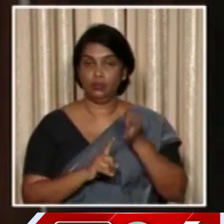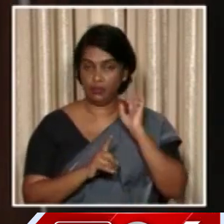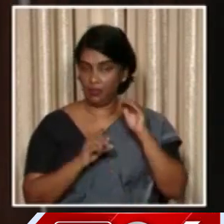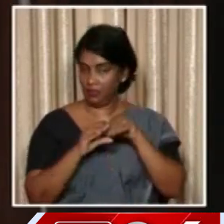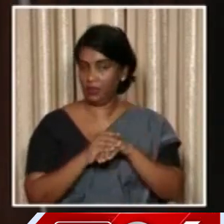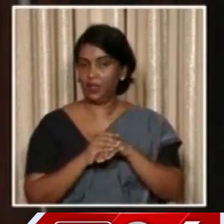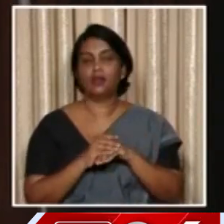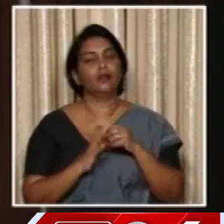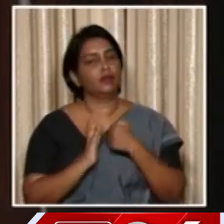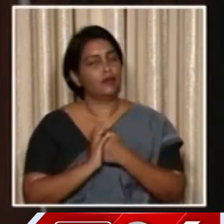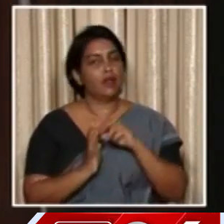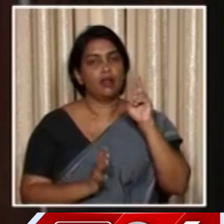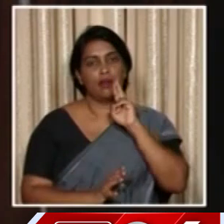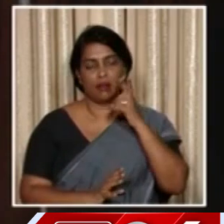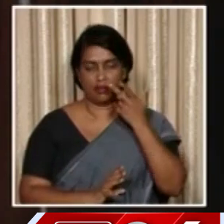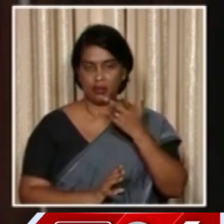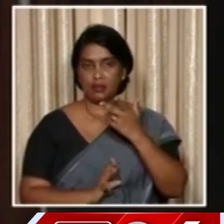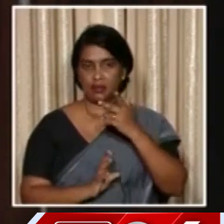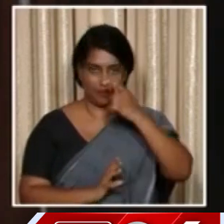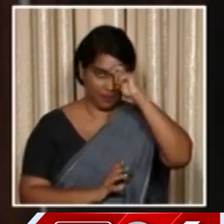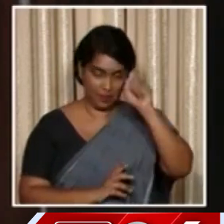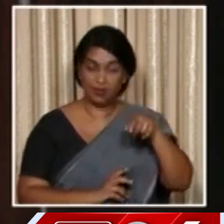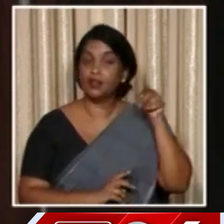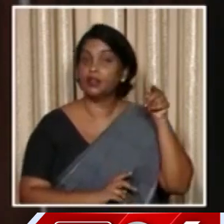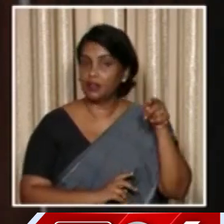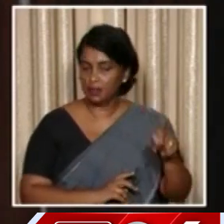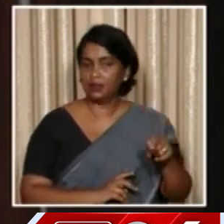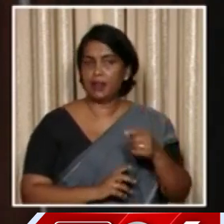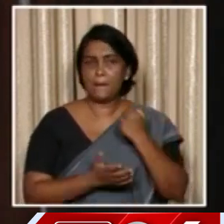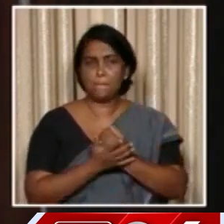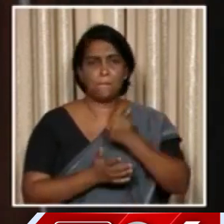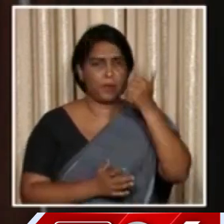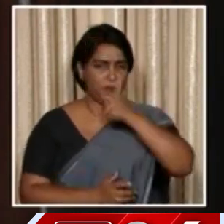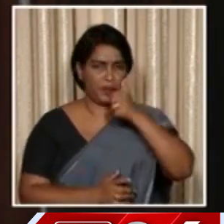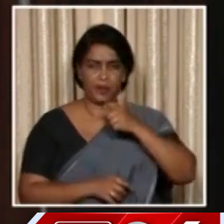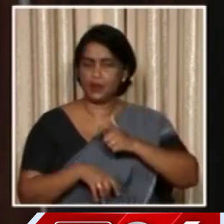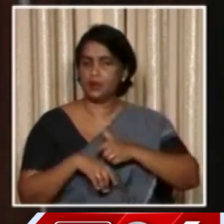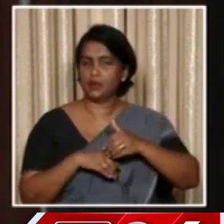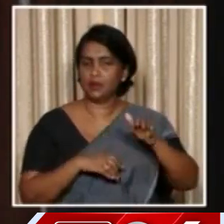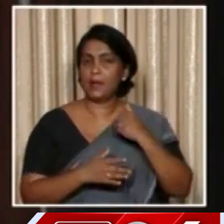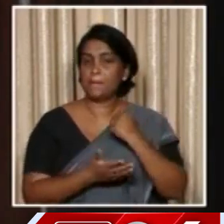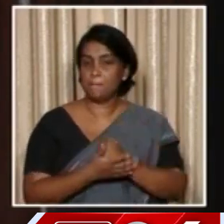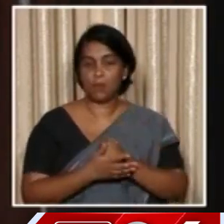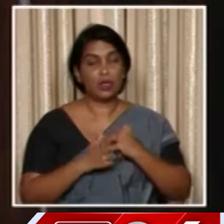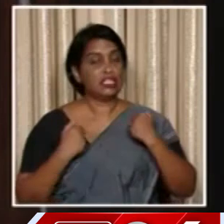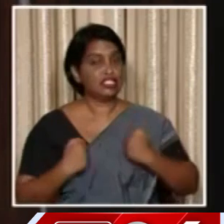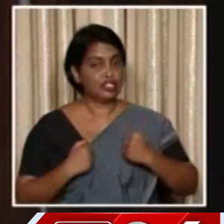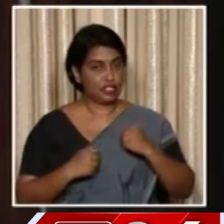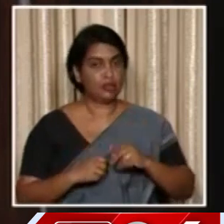කරන ගරු රනිල් වික්‍රමසිංහ මැතිතුමා එතකොට මේ බඳුන් කර වංචාවල් සිදු වූ අවස්ථාවේ මහ බැංකුව අධිපති